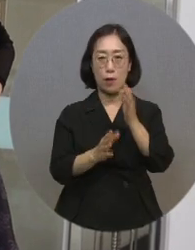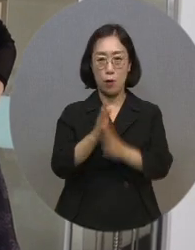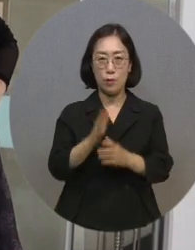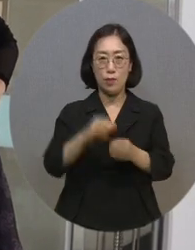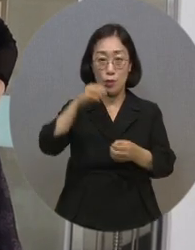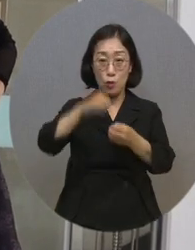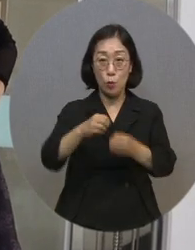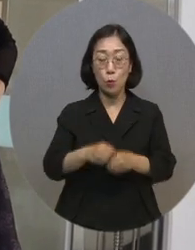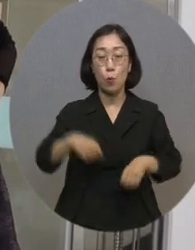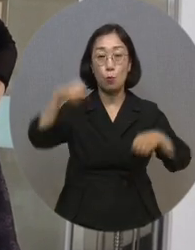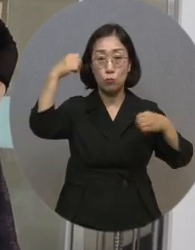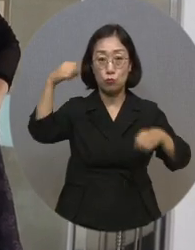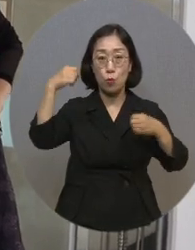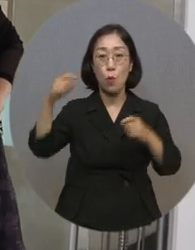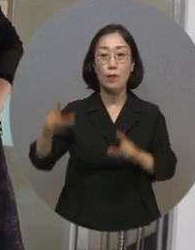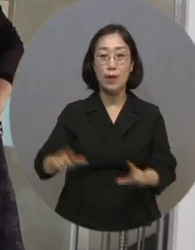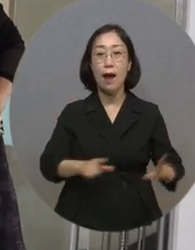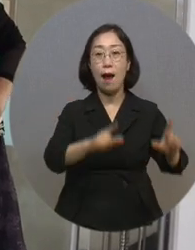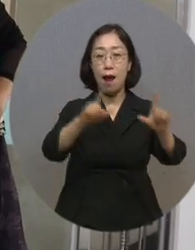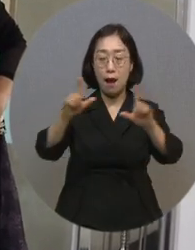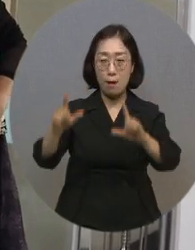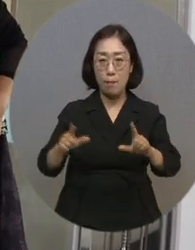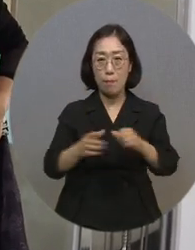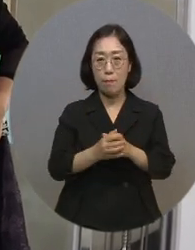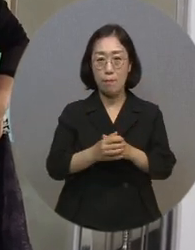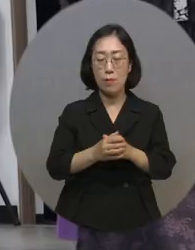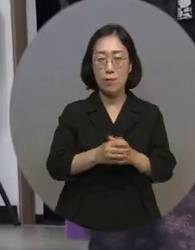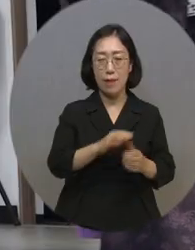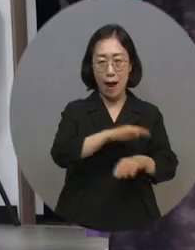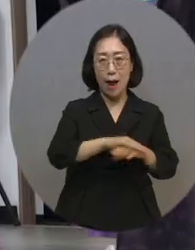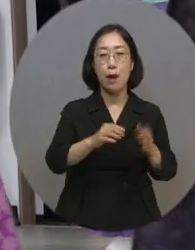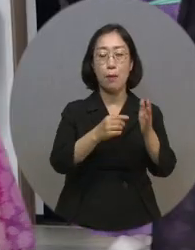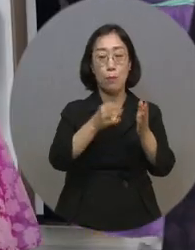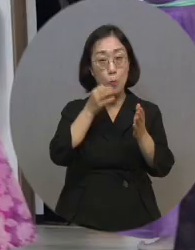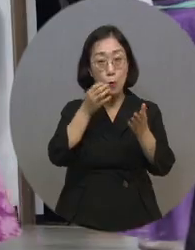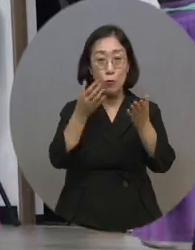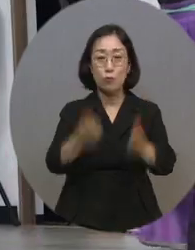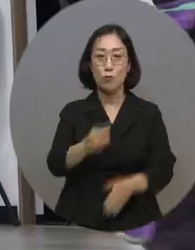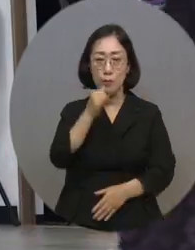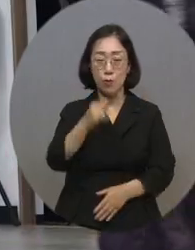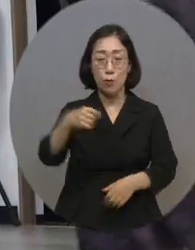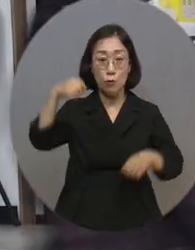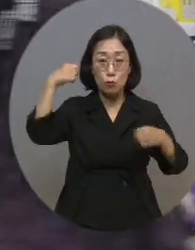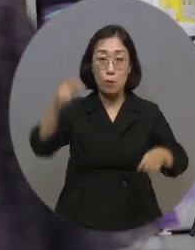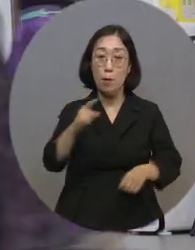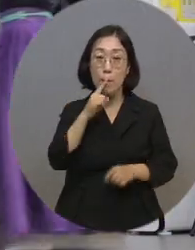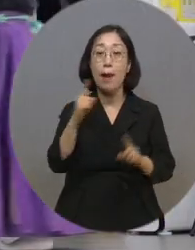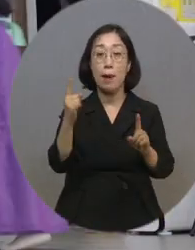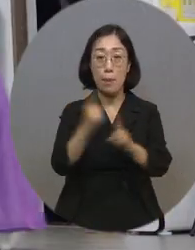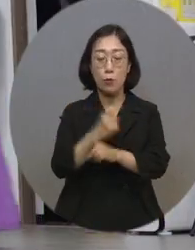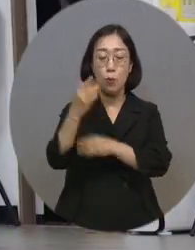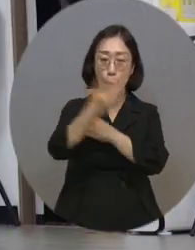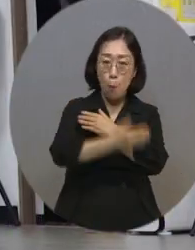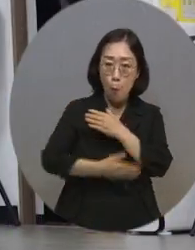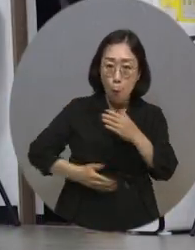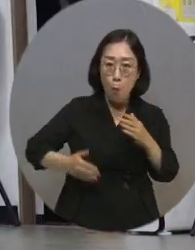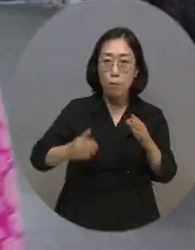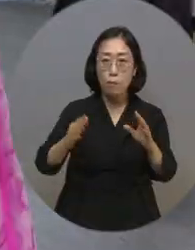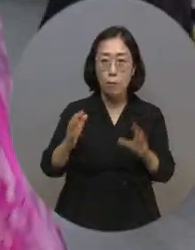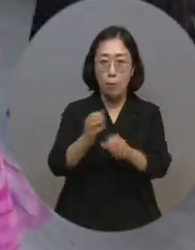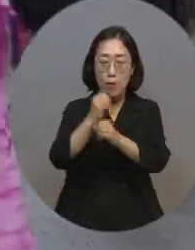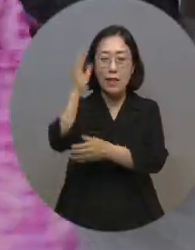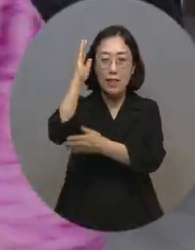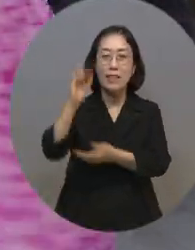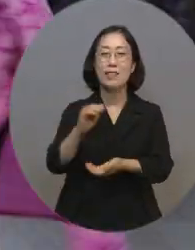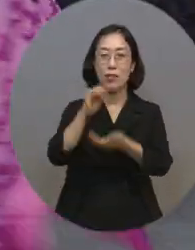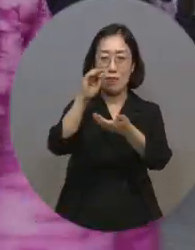무용을 통해 자신의 삶을 풍부하게 표현하고 있습니다. 춤은 말을 하지 않고 몸으로 이야기를 전달하는